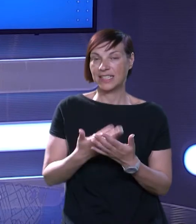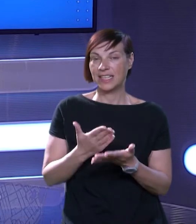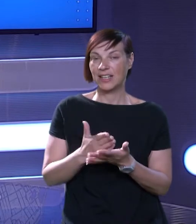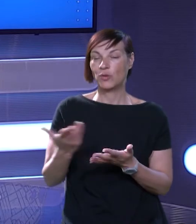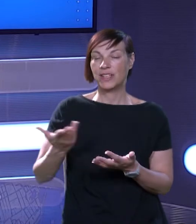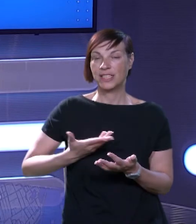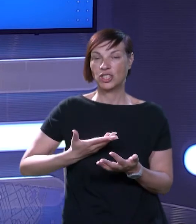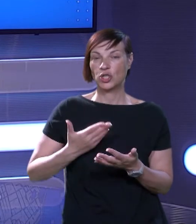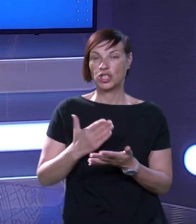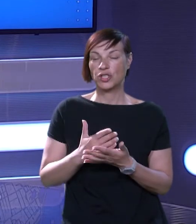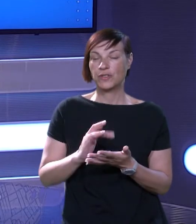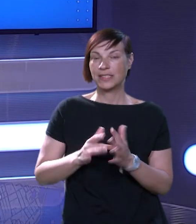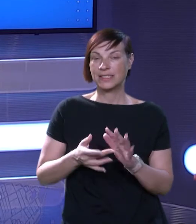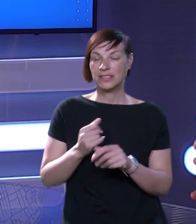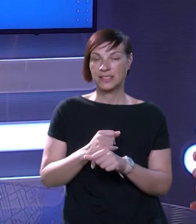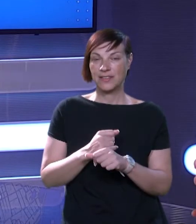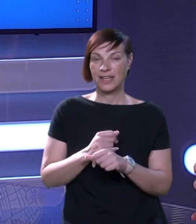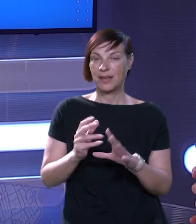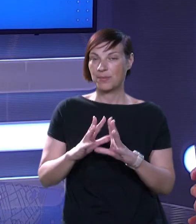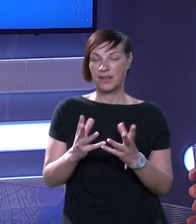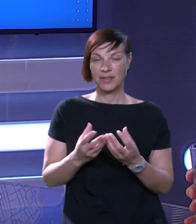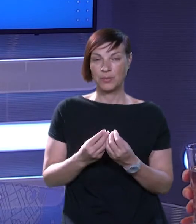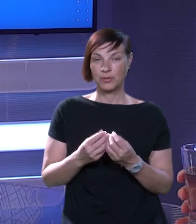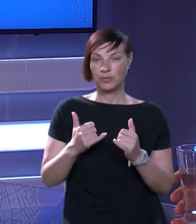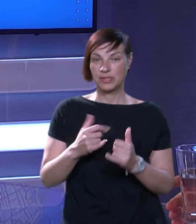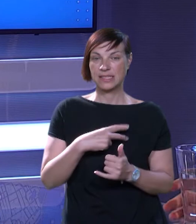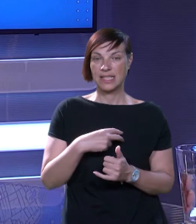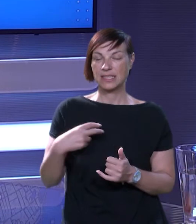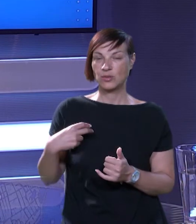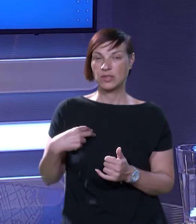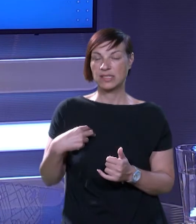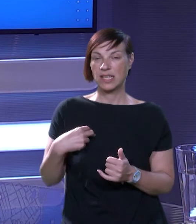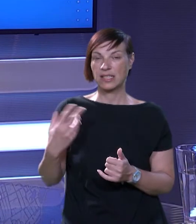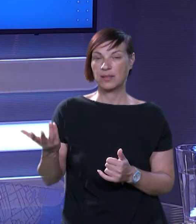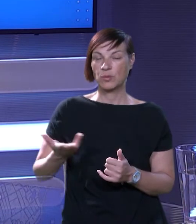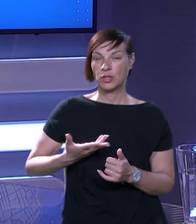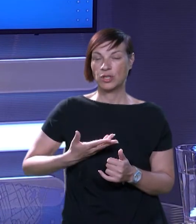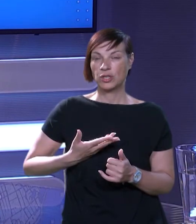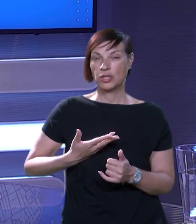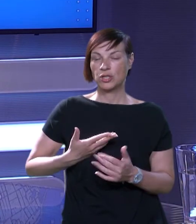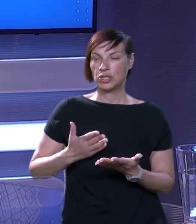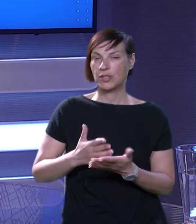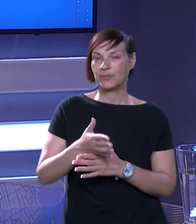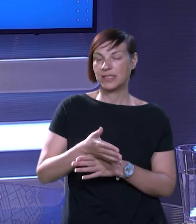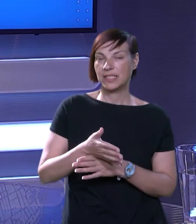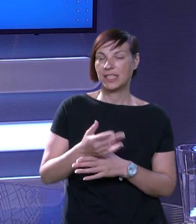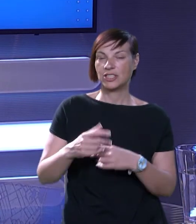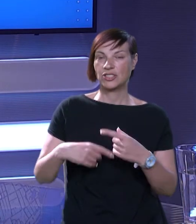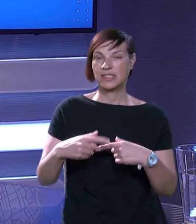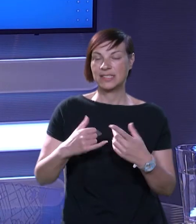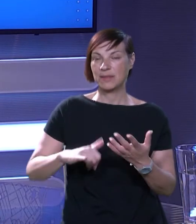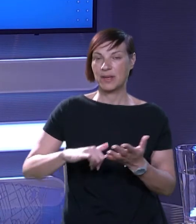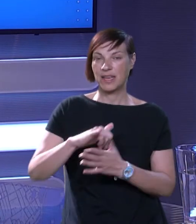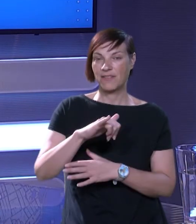on uvijek dođe i uvijek sve napravi. To je potpuno... Evo sad je u Zagrebu na premijeru došao direktno sa